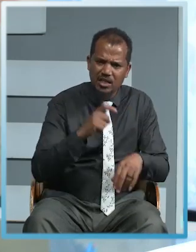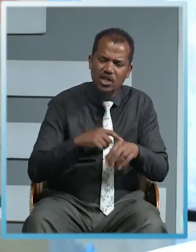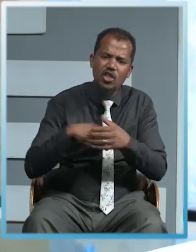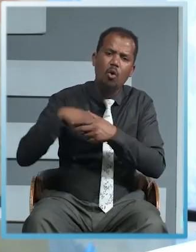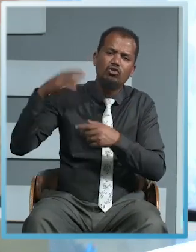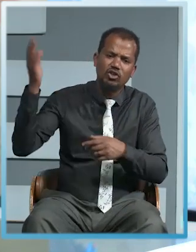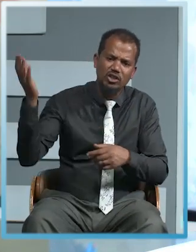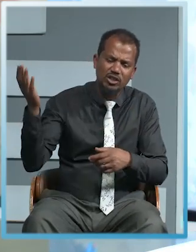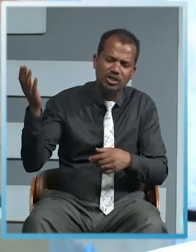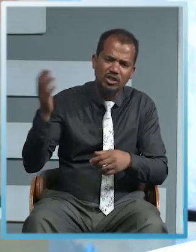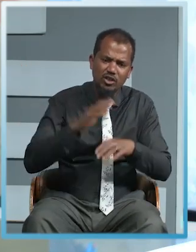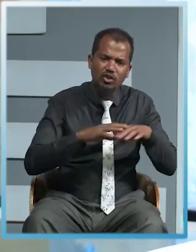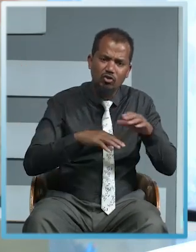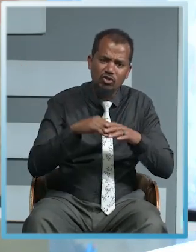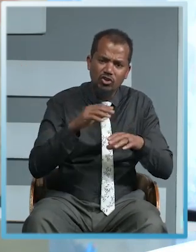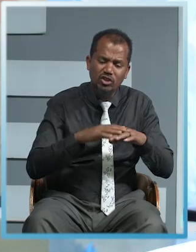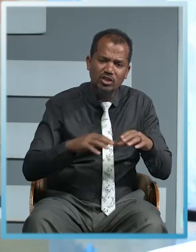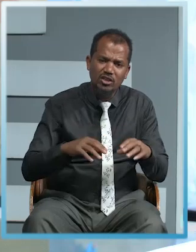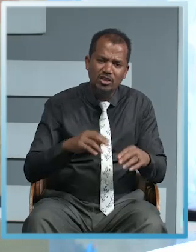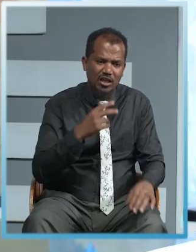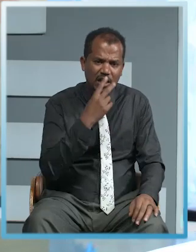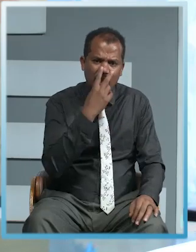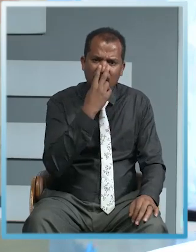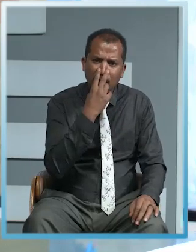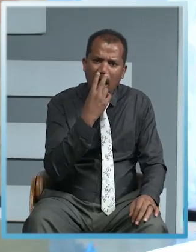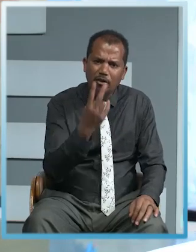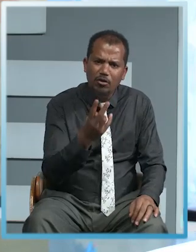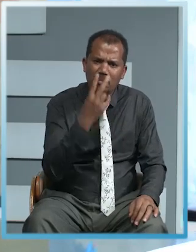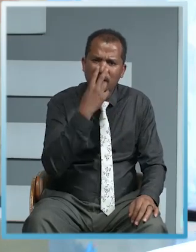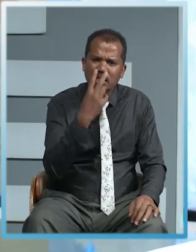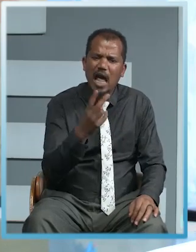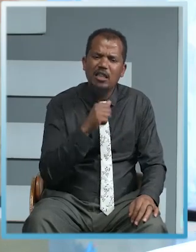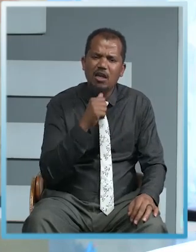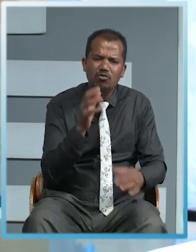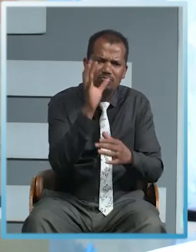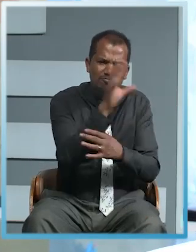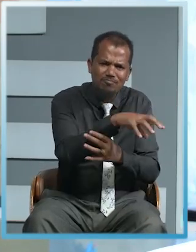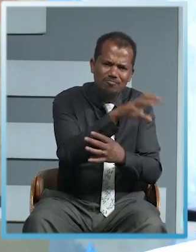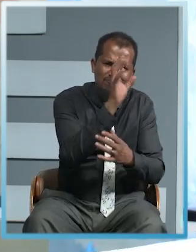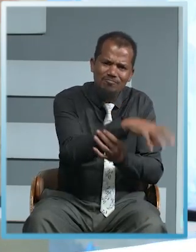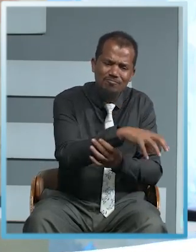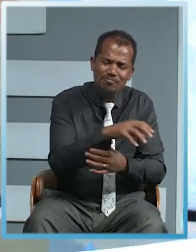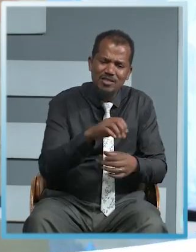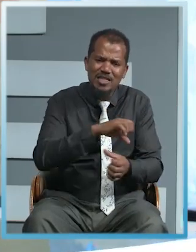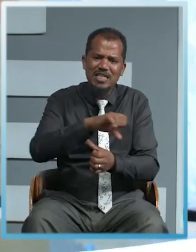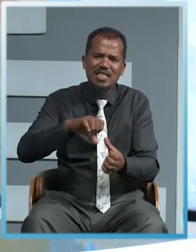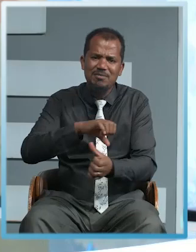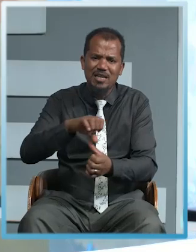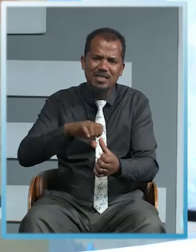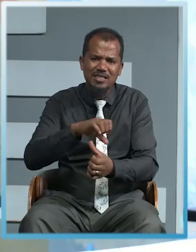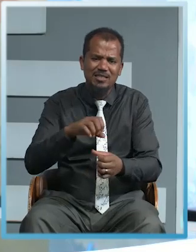የውጪ እጆች ታይተውንም ሳይታዩም እየገቡብን እርስ